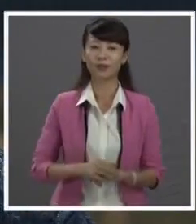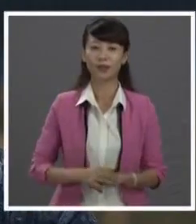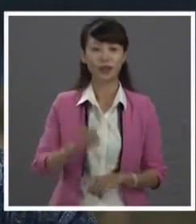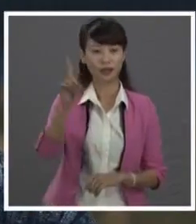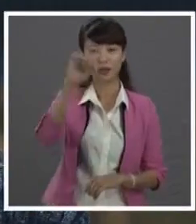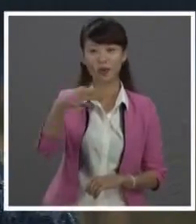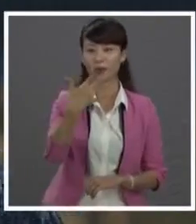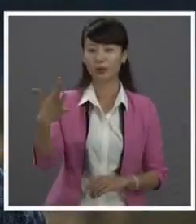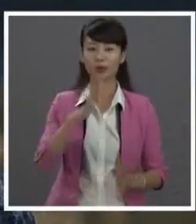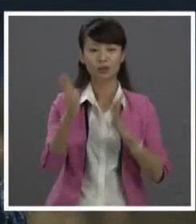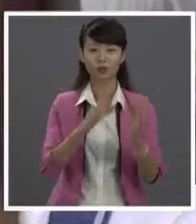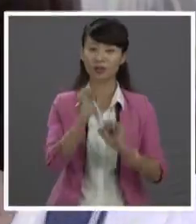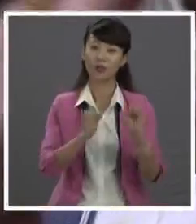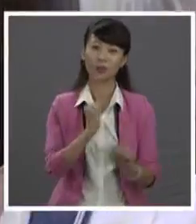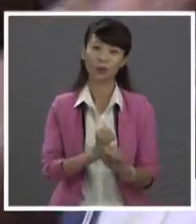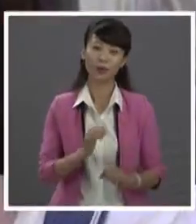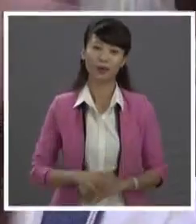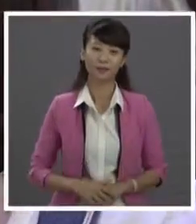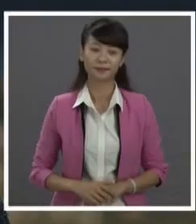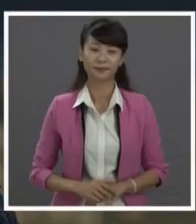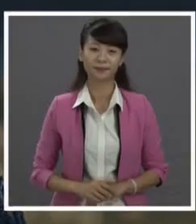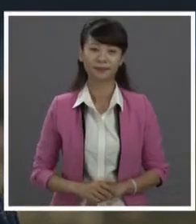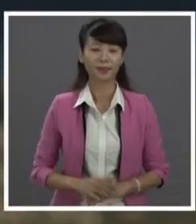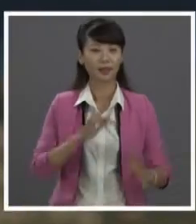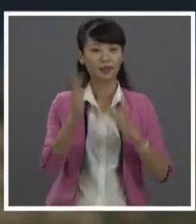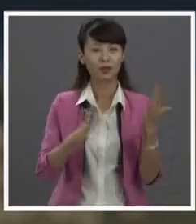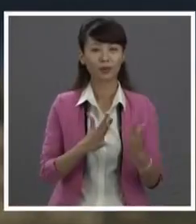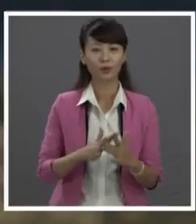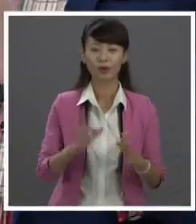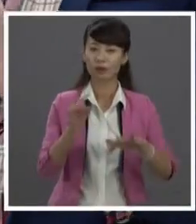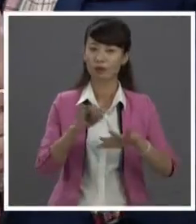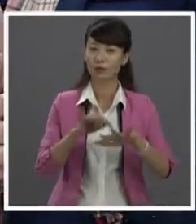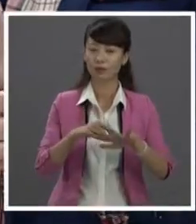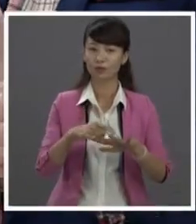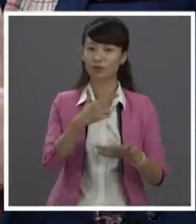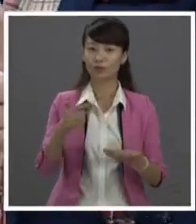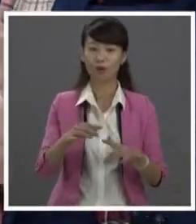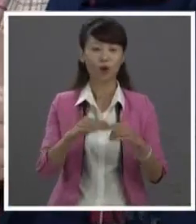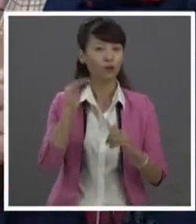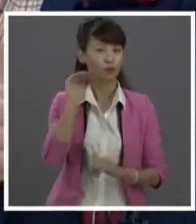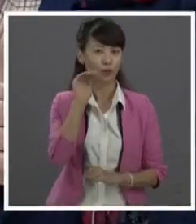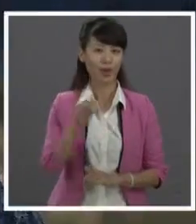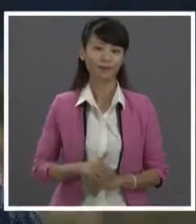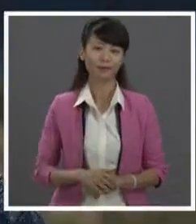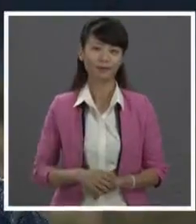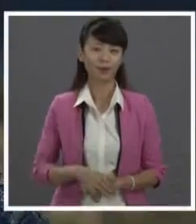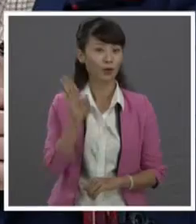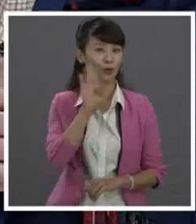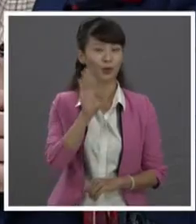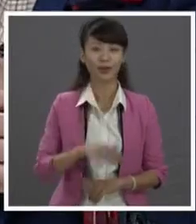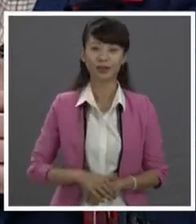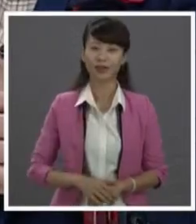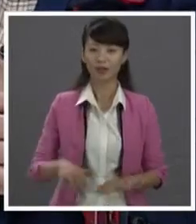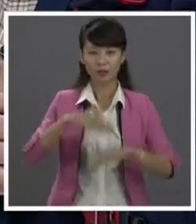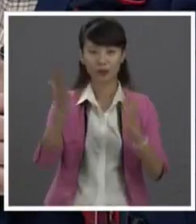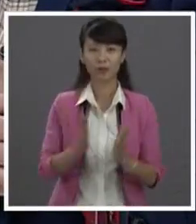了1万多个手术动作。 1万多，打手术的手如果酸了， 啊， 蚊子咬了想挠挠什么的， 那是都是不可以的，一